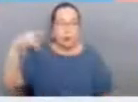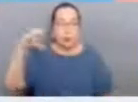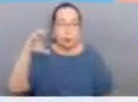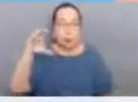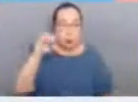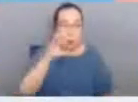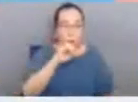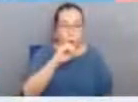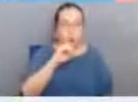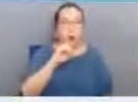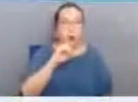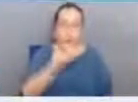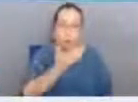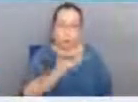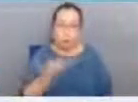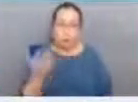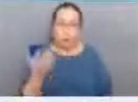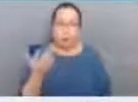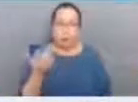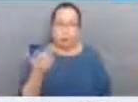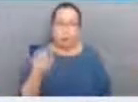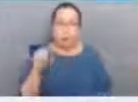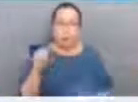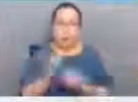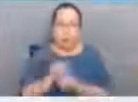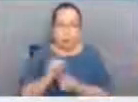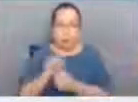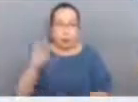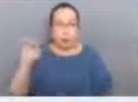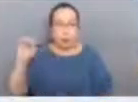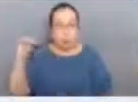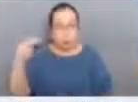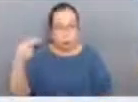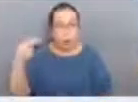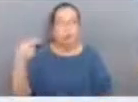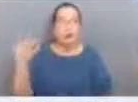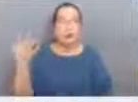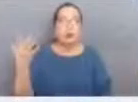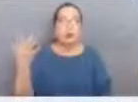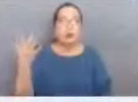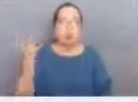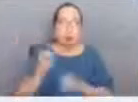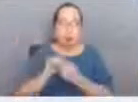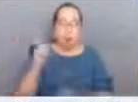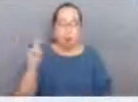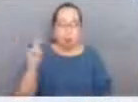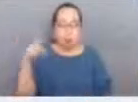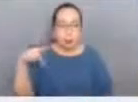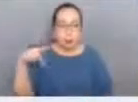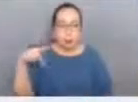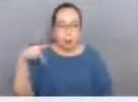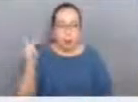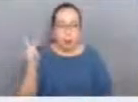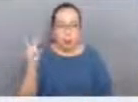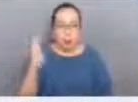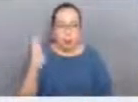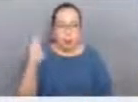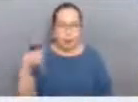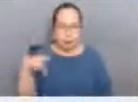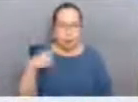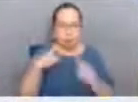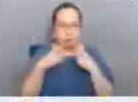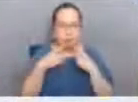ay ang tunay na diwa ng Pasko. Mula po sa Presidential Communications Operations Office, ako po si Yusek Rocky